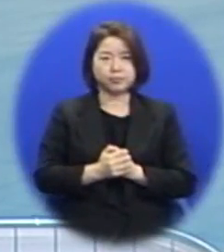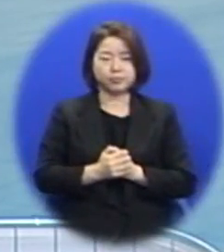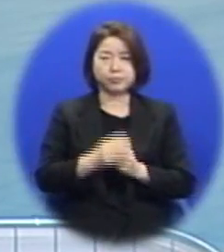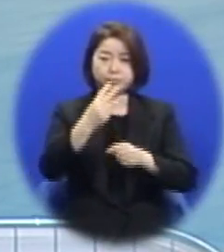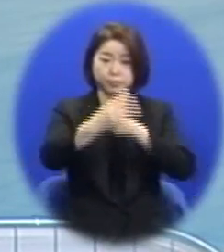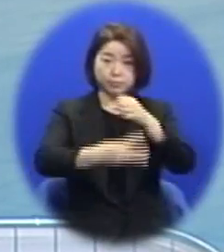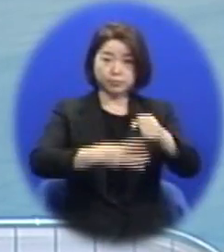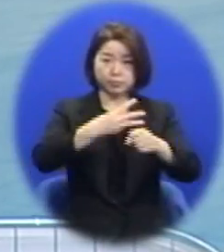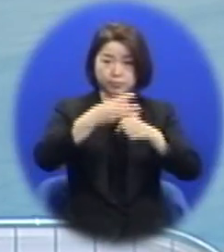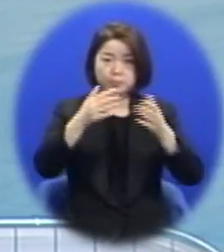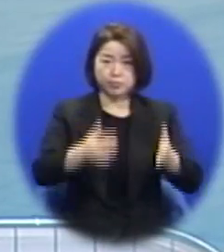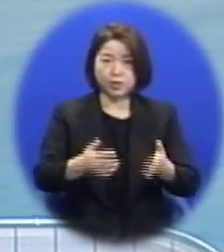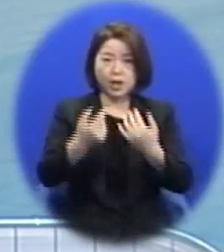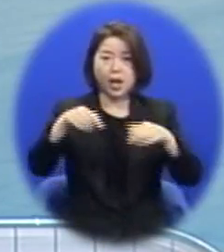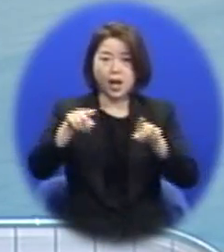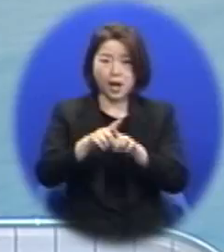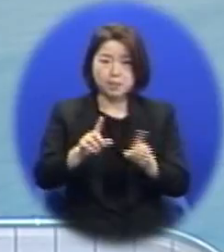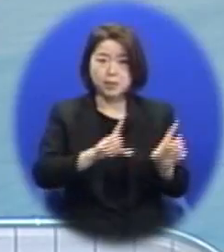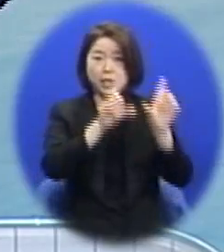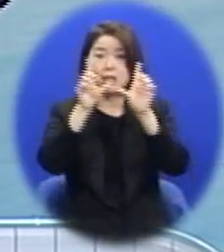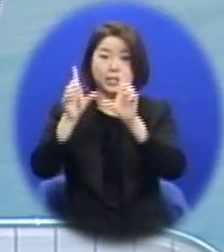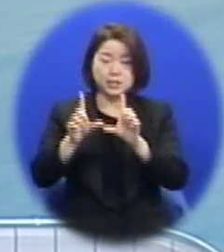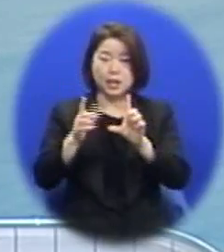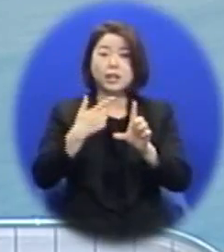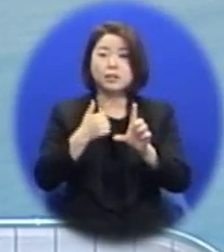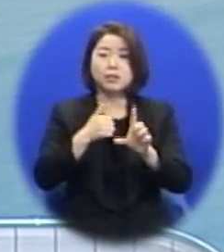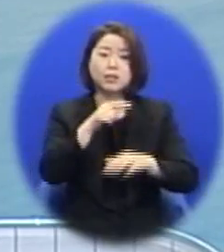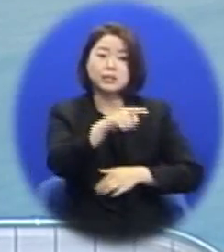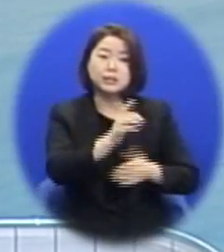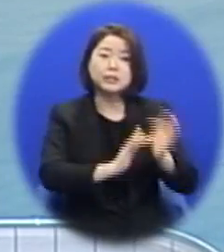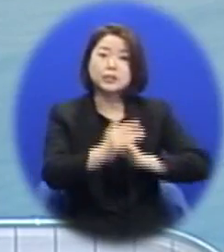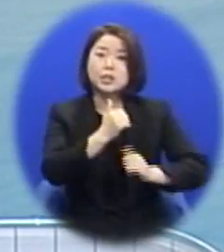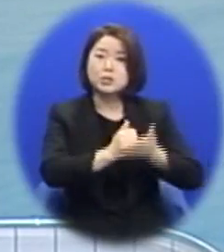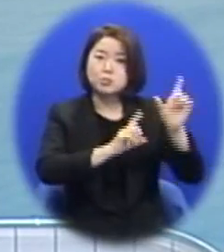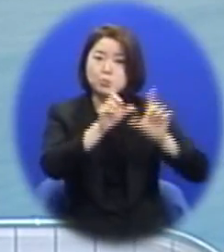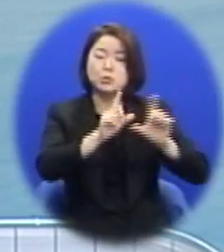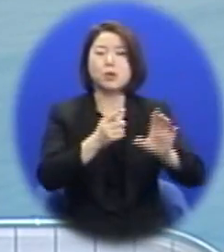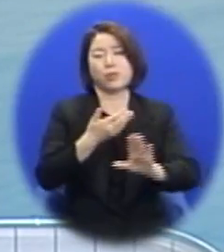3년 동안 같이 지냈던 그 예수님의 모습이 아니었던 거예요.